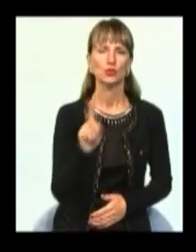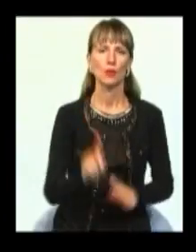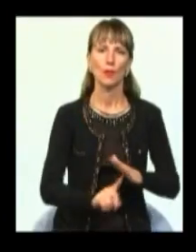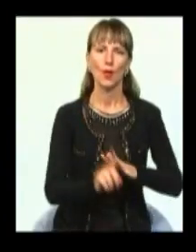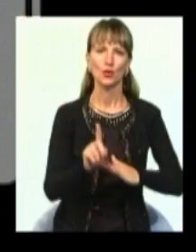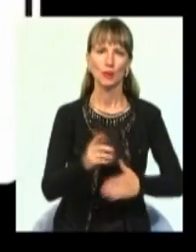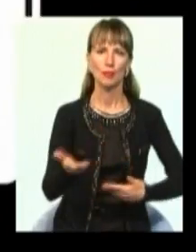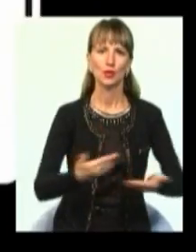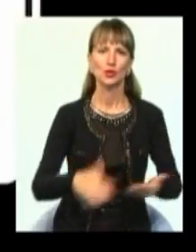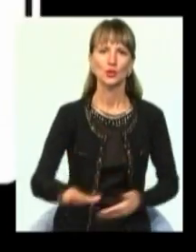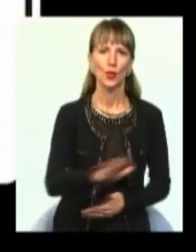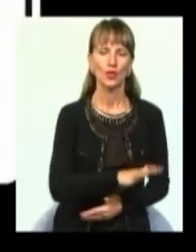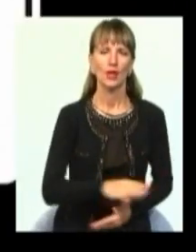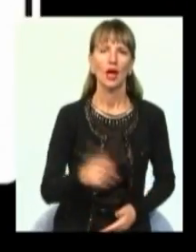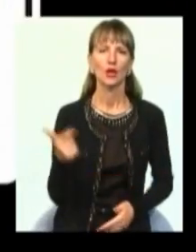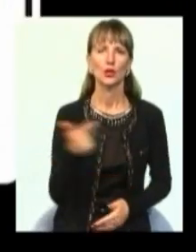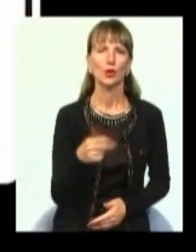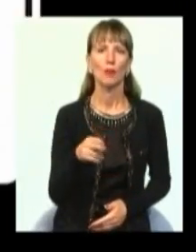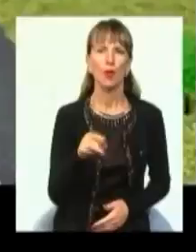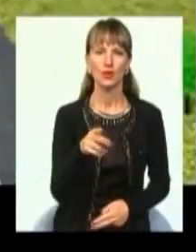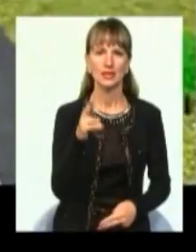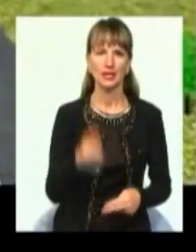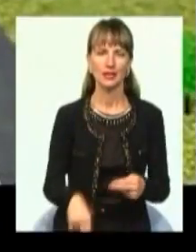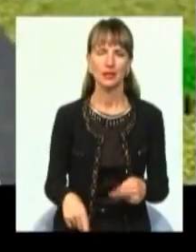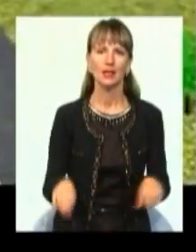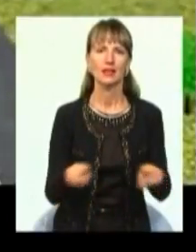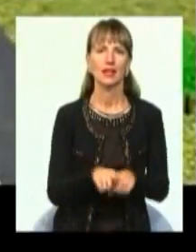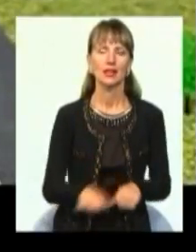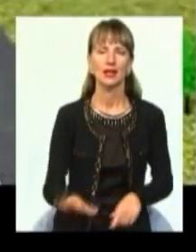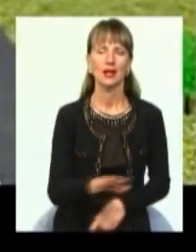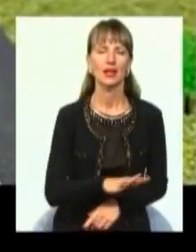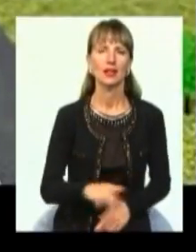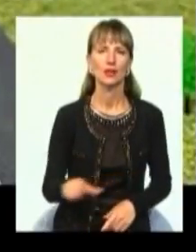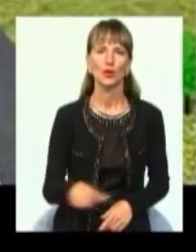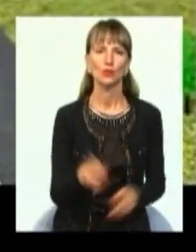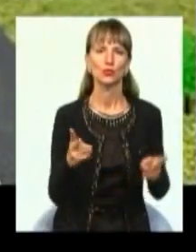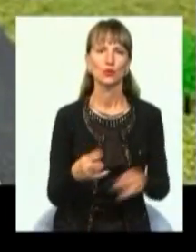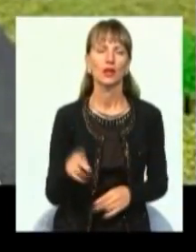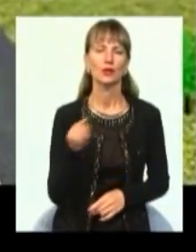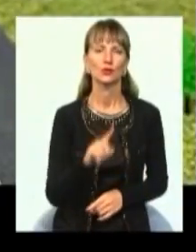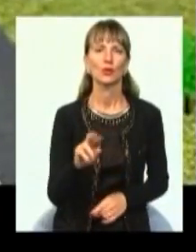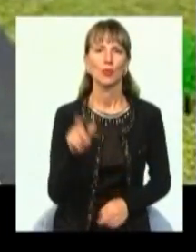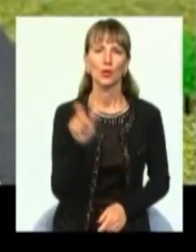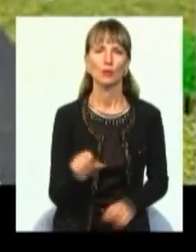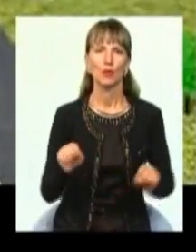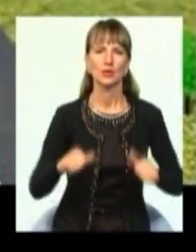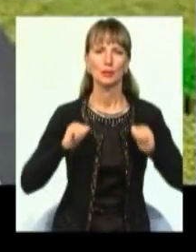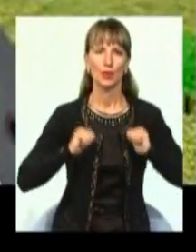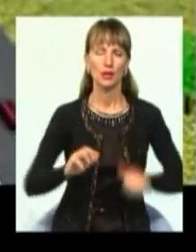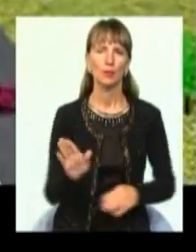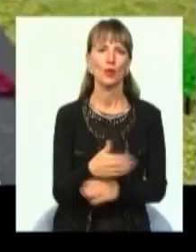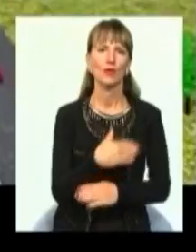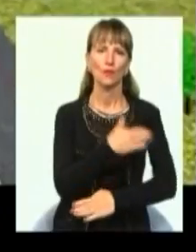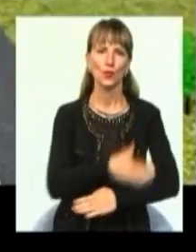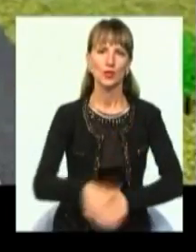початок пішохідної зони, а другий – про її закінчення. Такі ділянки дороги потрібні для того, щоб люди могли спокійно